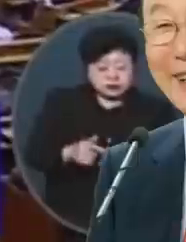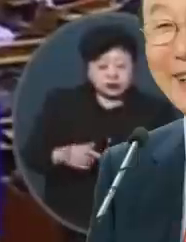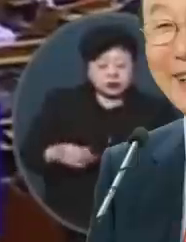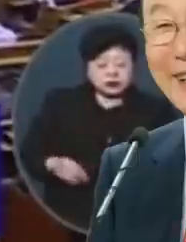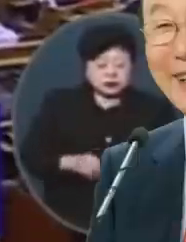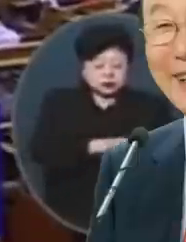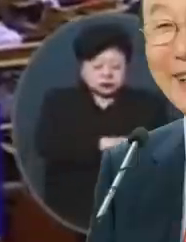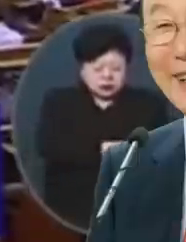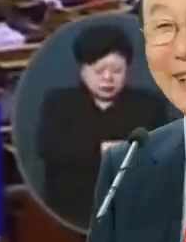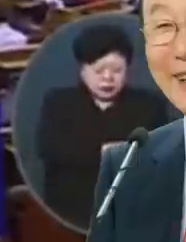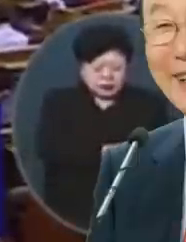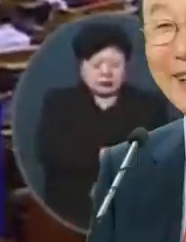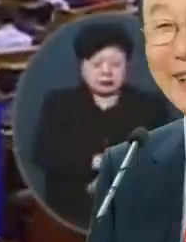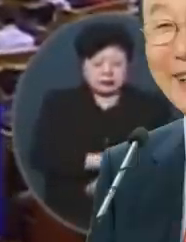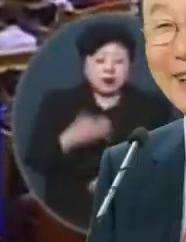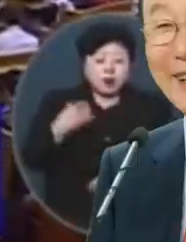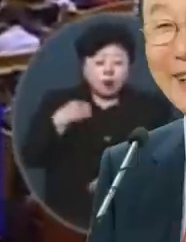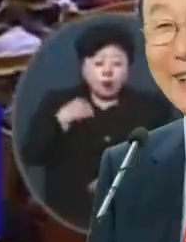그 옷에